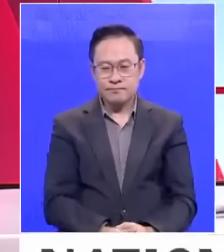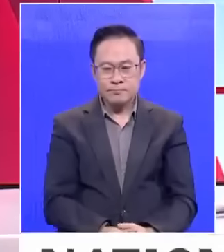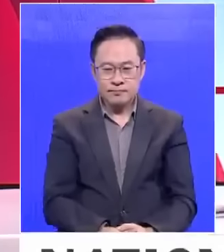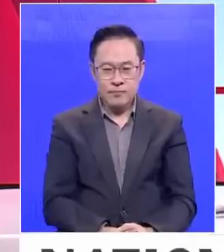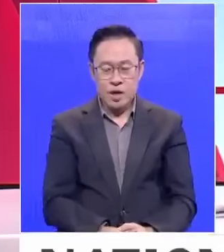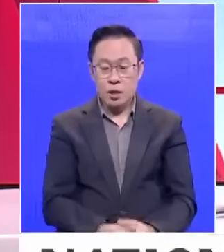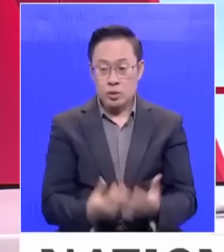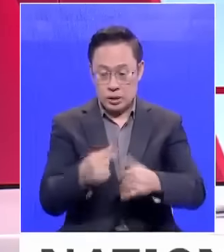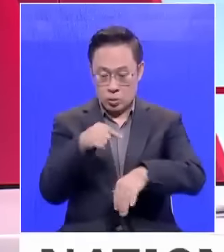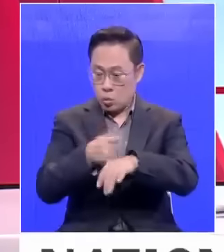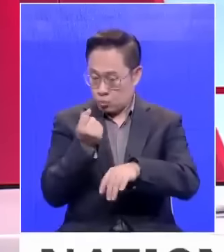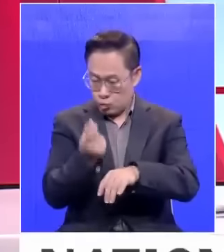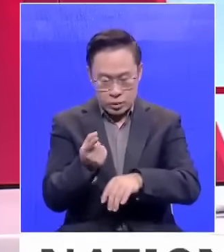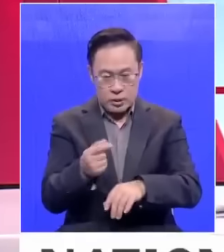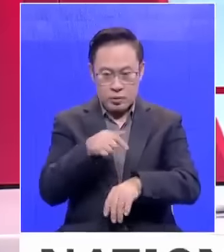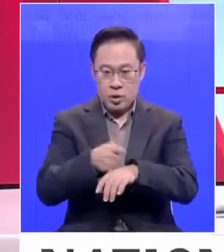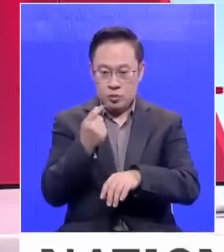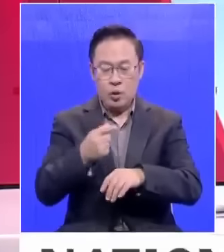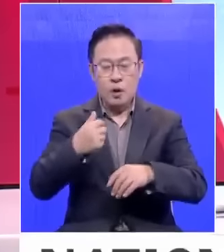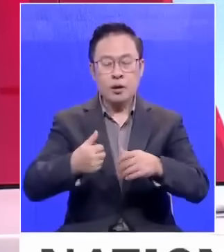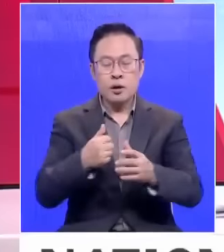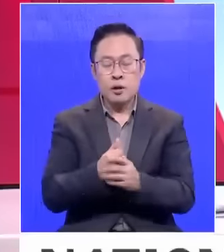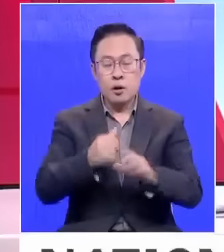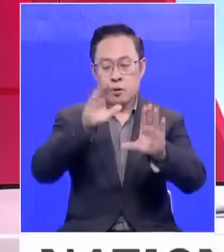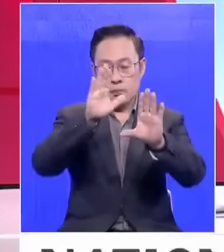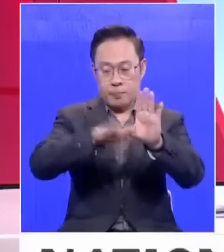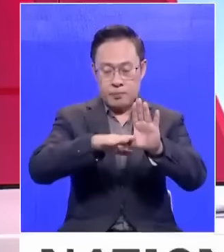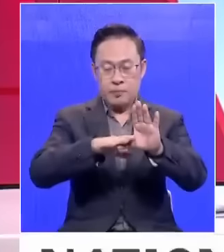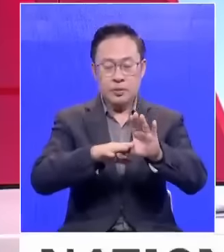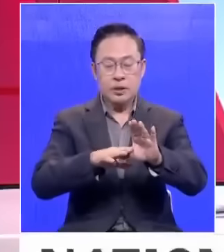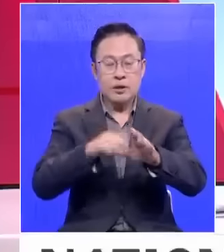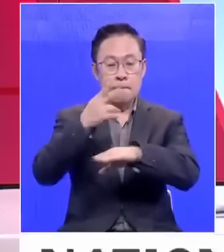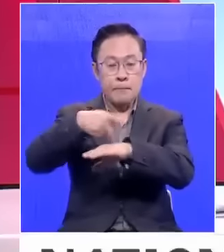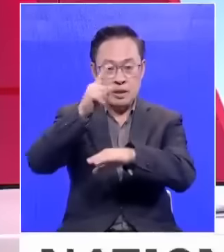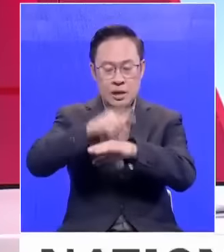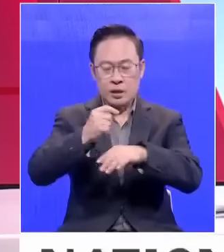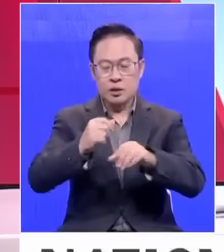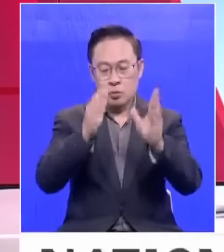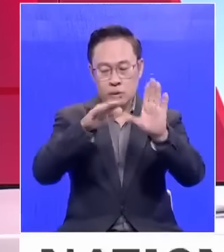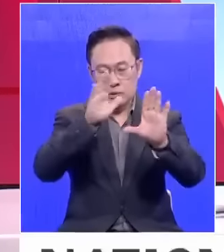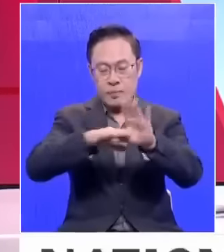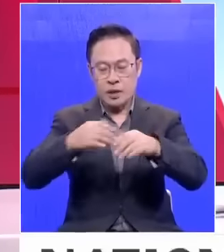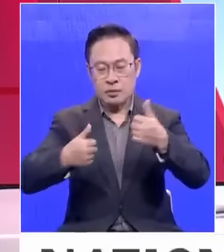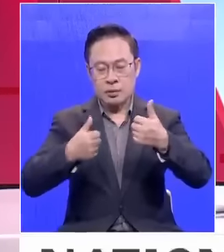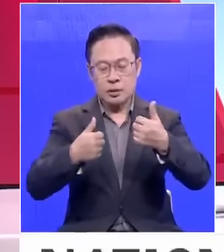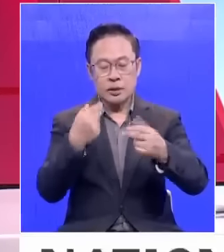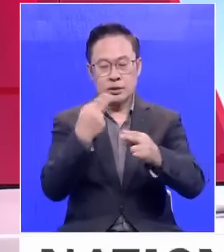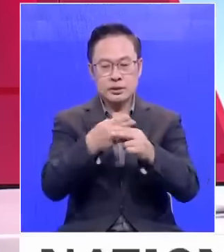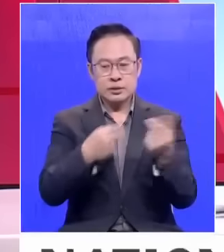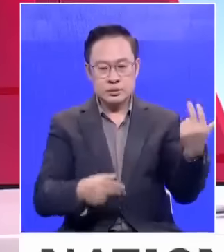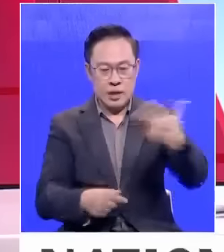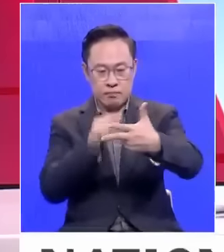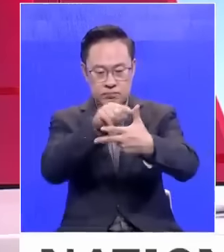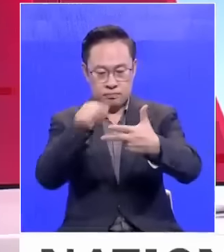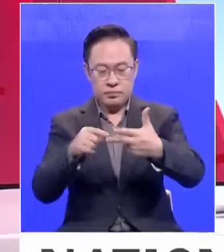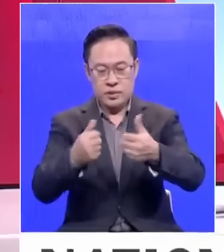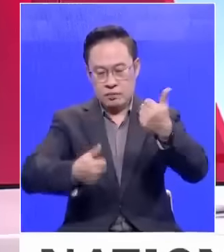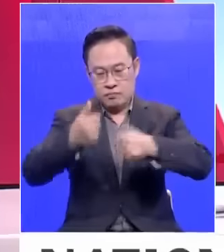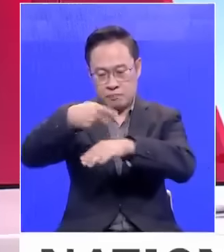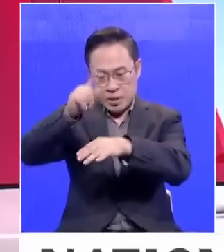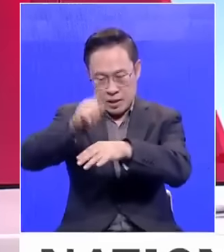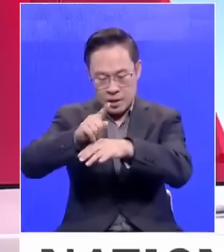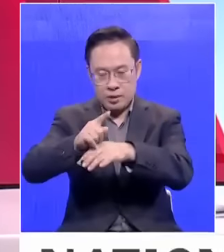ราะว่าในตำแหน่งประธานเองก็แข่งกันอยู่3ท่านนะครับแล้วก็มีการนับแล้วเดี๋ยวต้องรอดูรองประธานด้วยบรรยากาศตอนนี้เป็นยังไงติดตาม